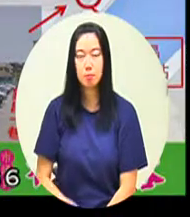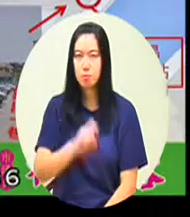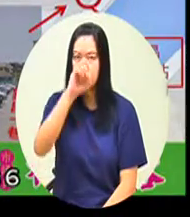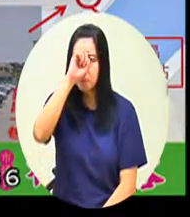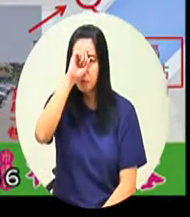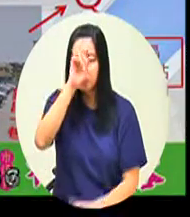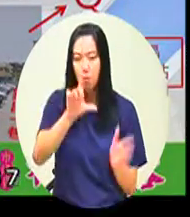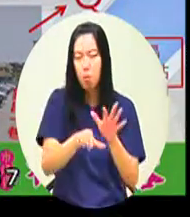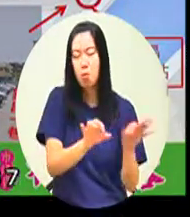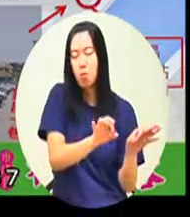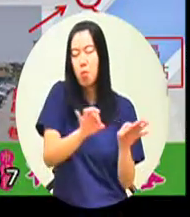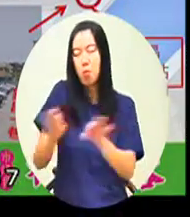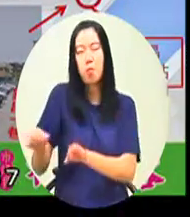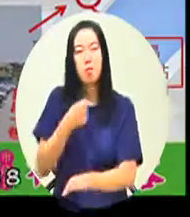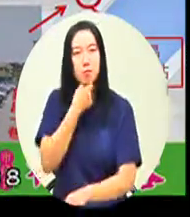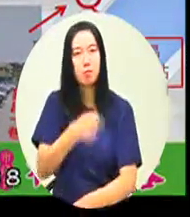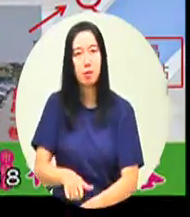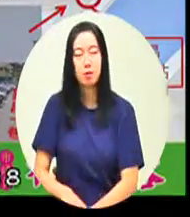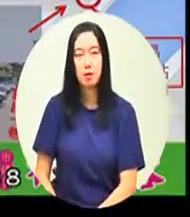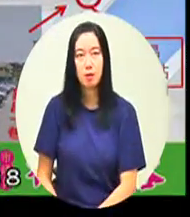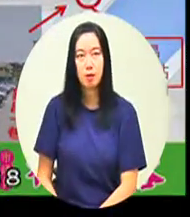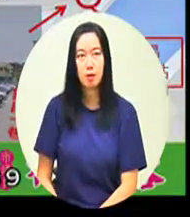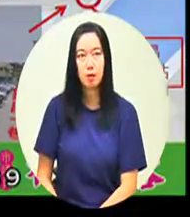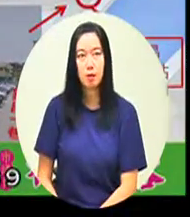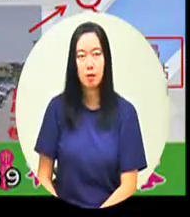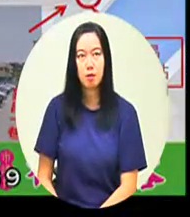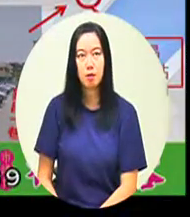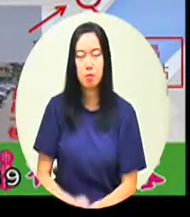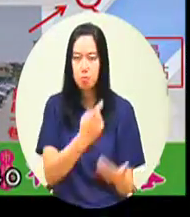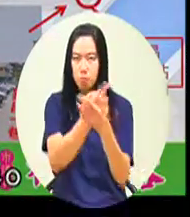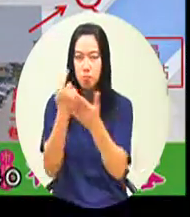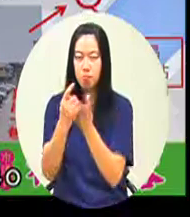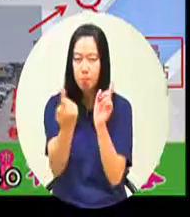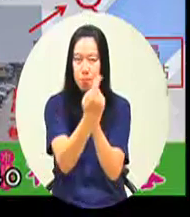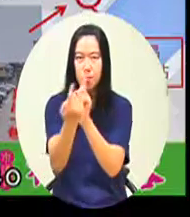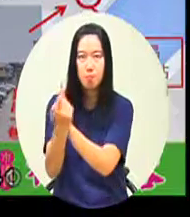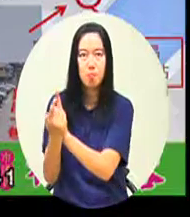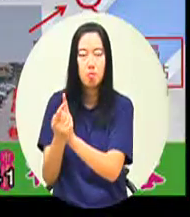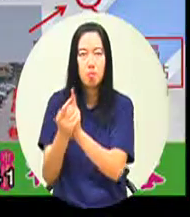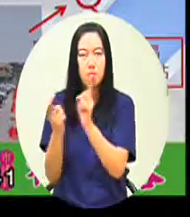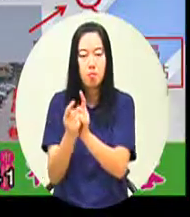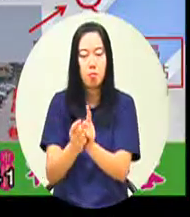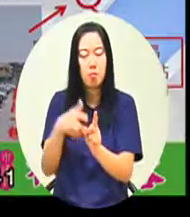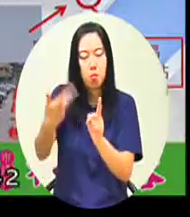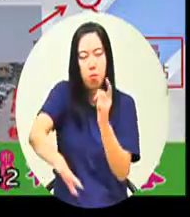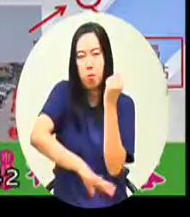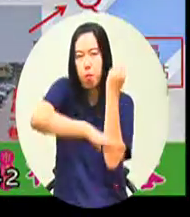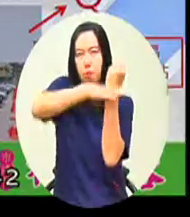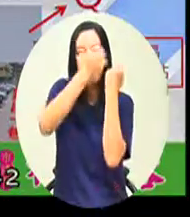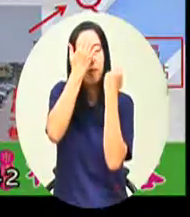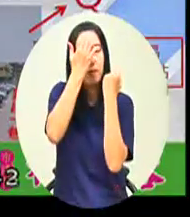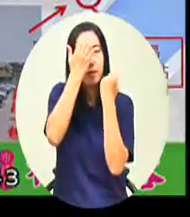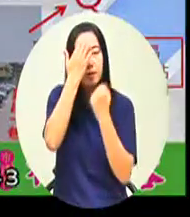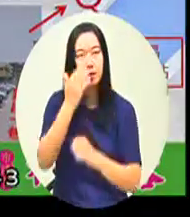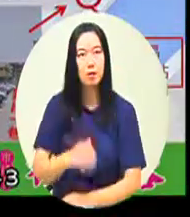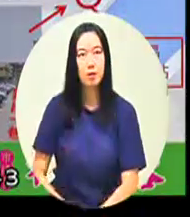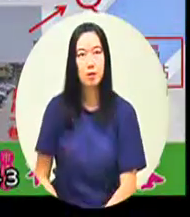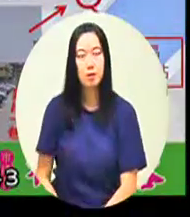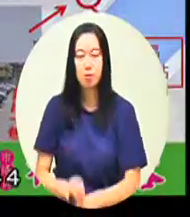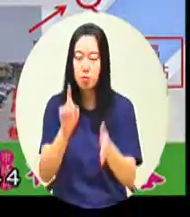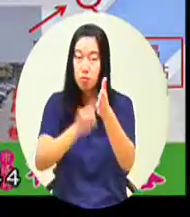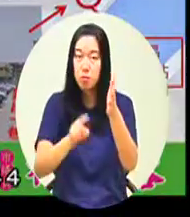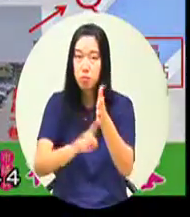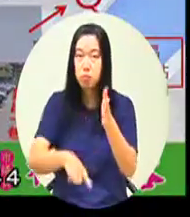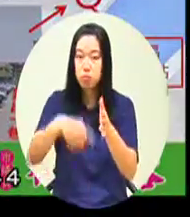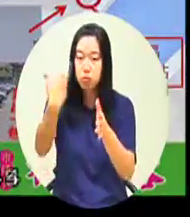宕每一届的这个饮水真正让人足头痛 他用简易型的抽血站，哎，但好，这个简易型的